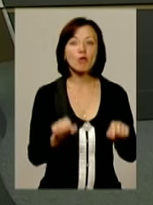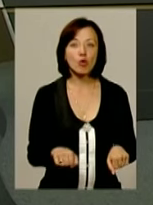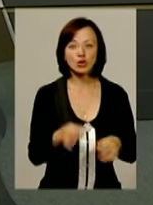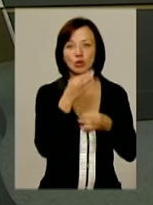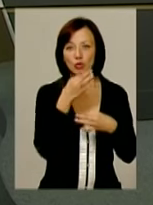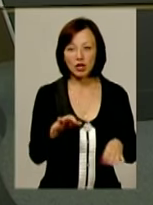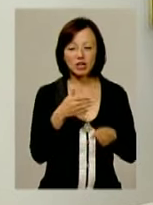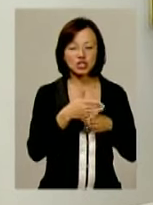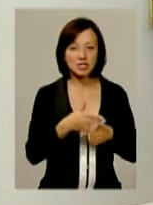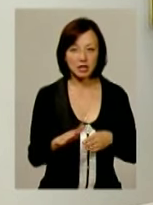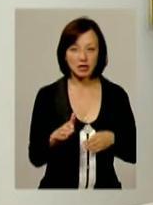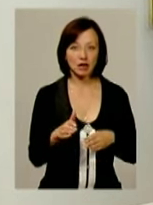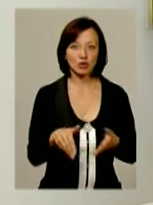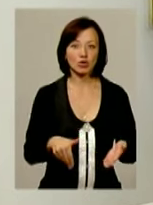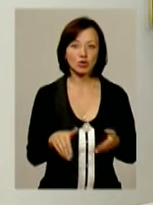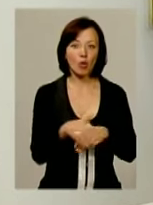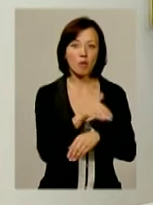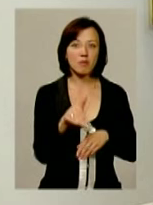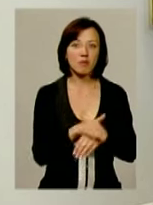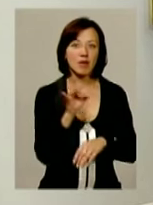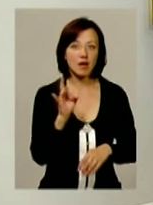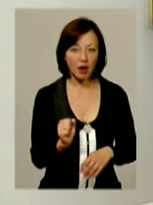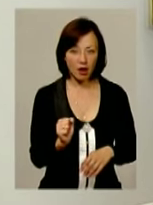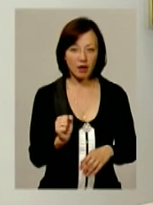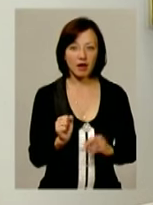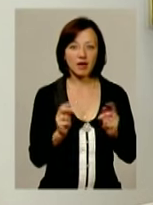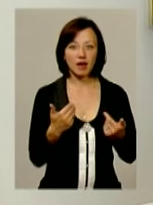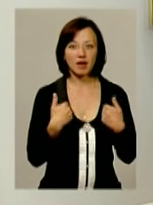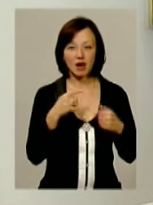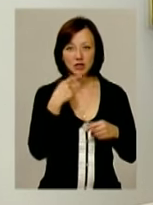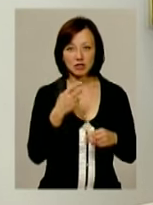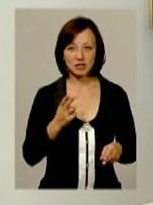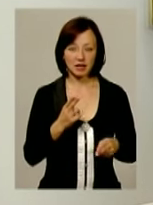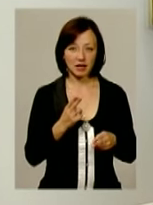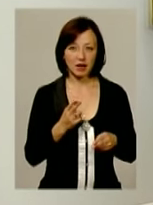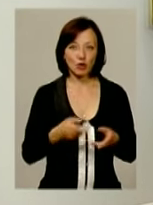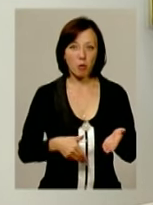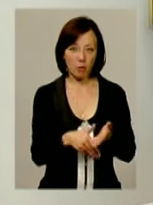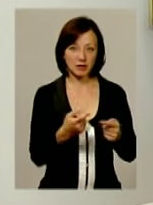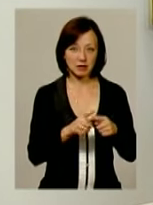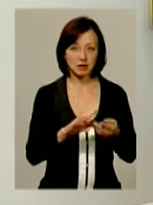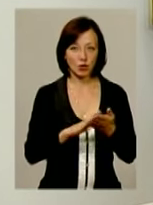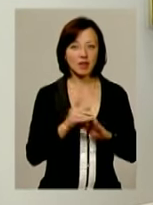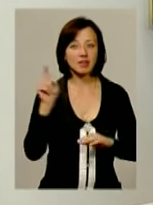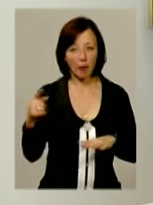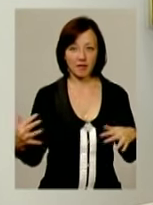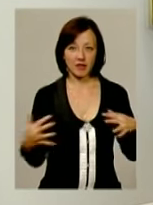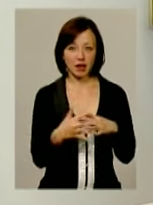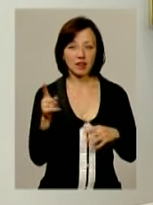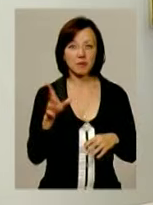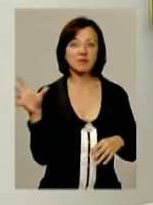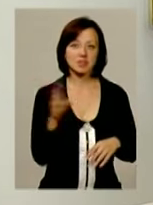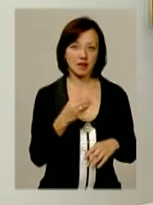будь-яка частинка добра, як я кажу, зарадити цій ситуації, того, що там війна. І там